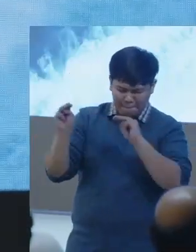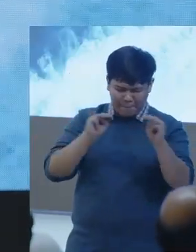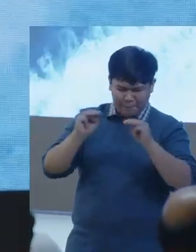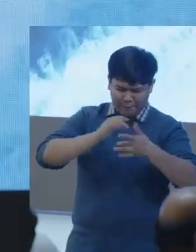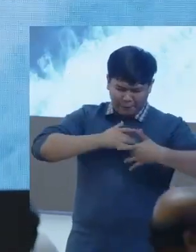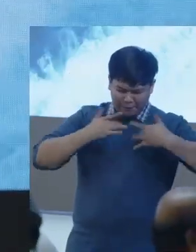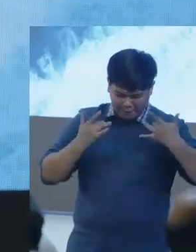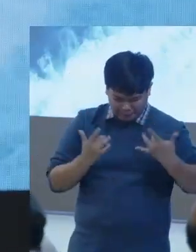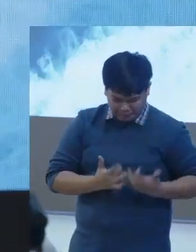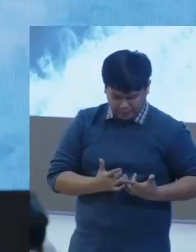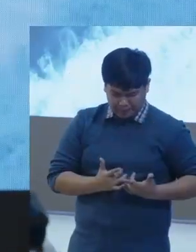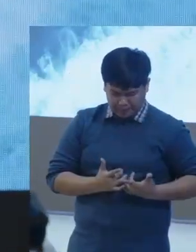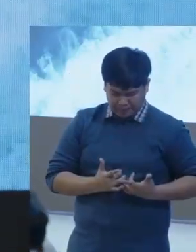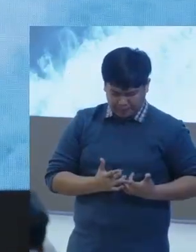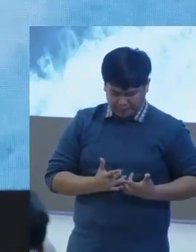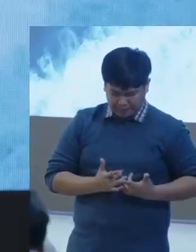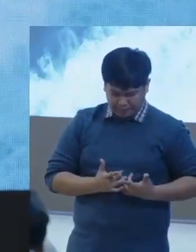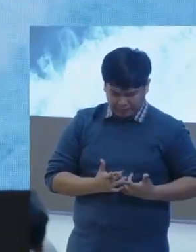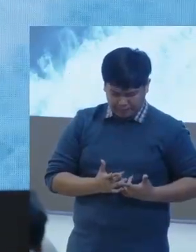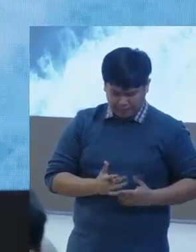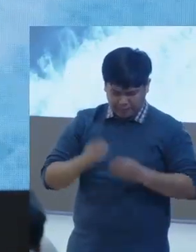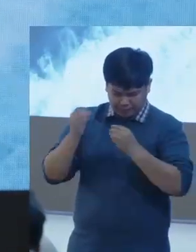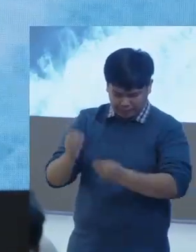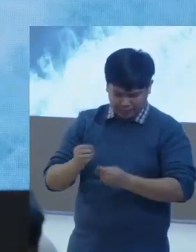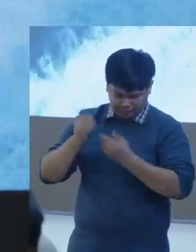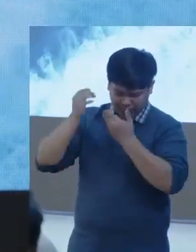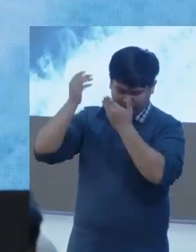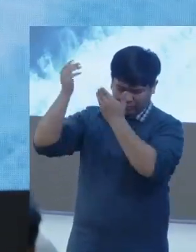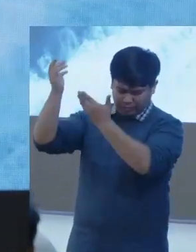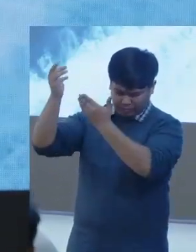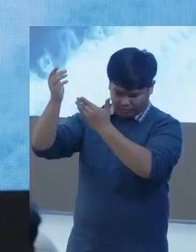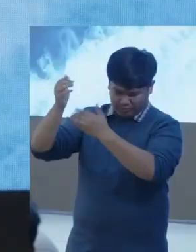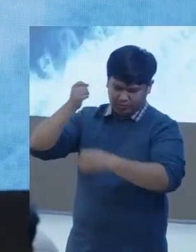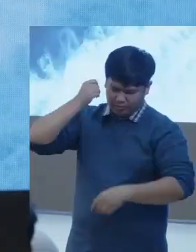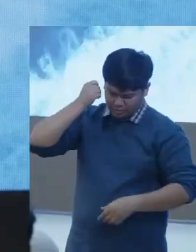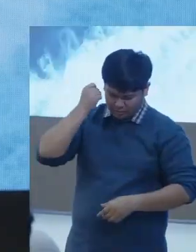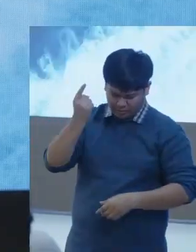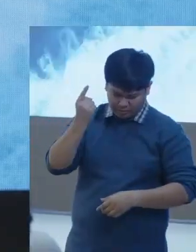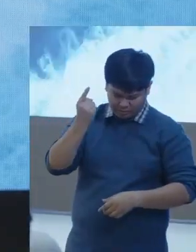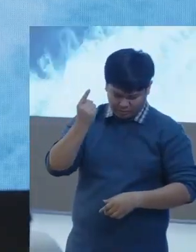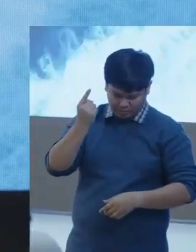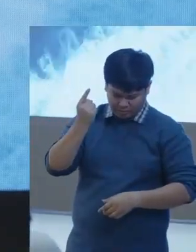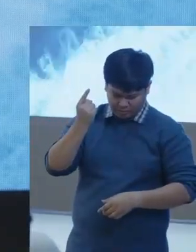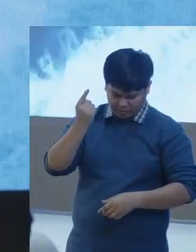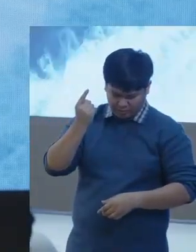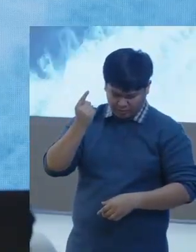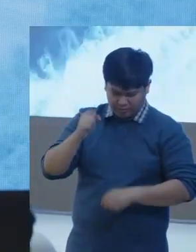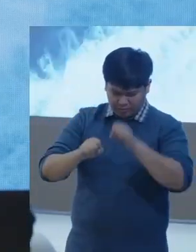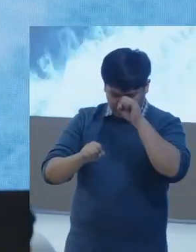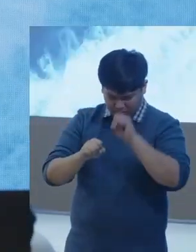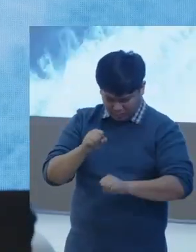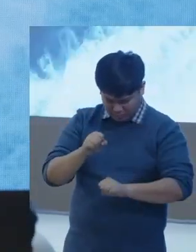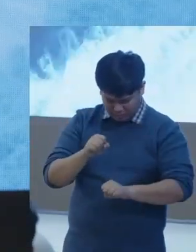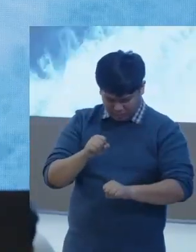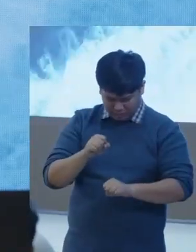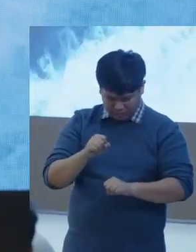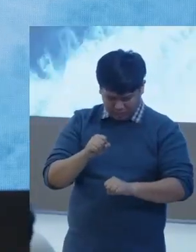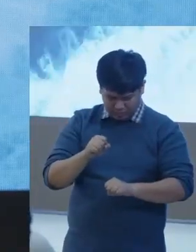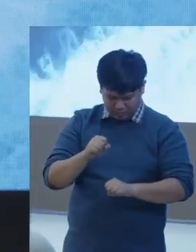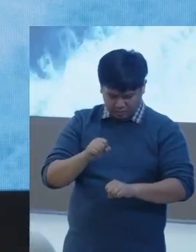mga puso at bigyan ng pag-unawa upang sila